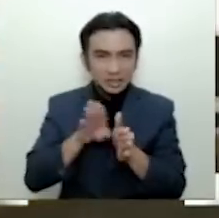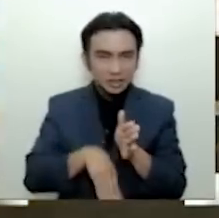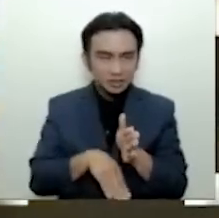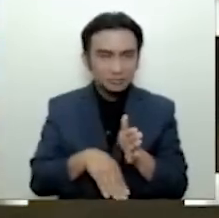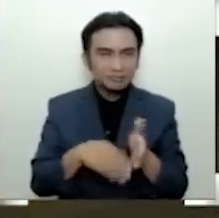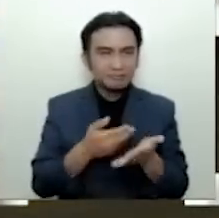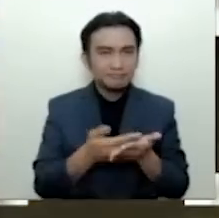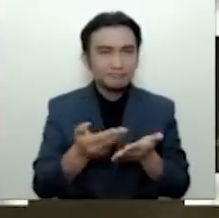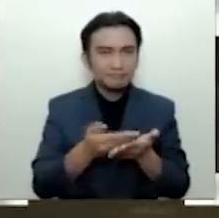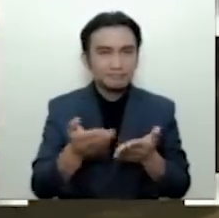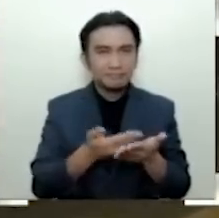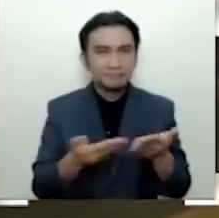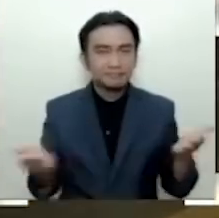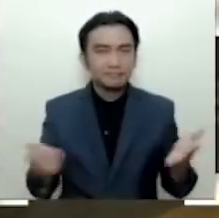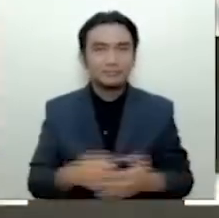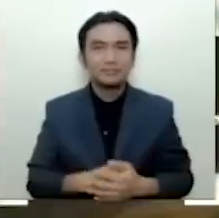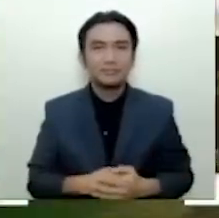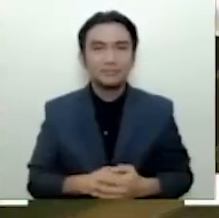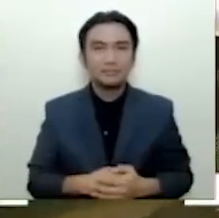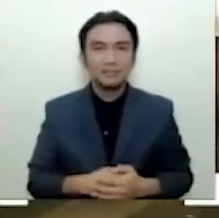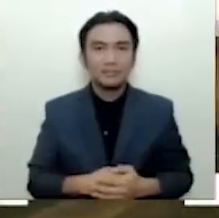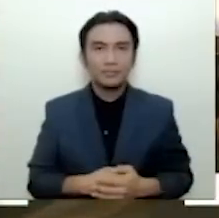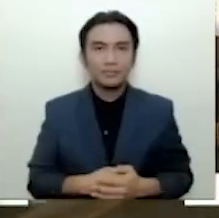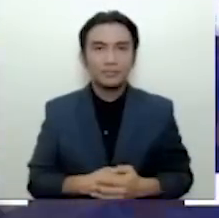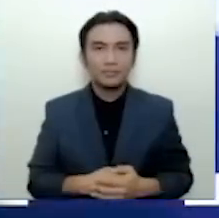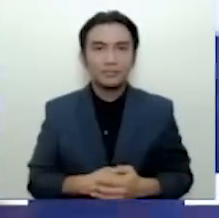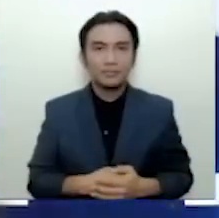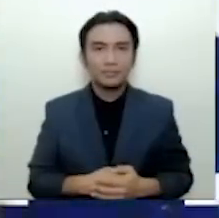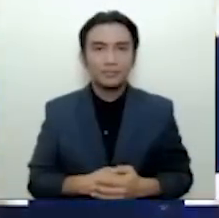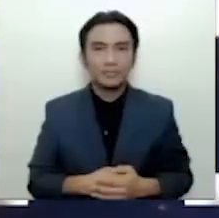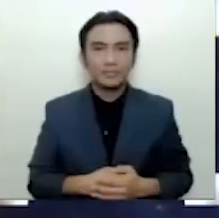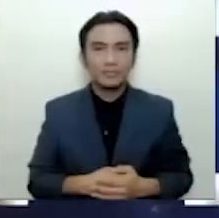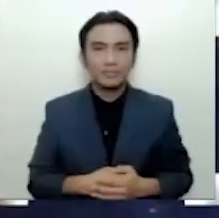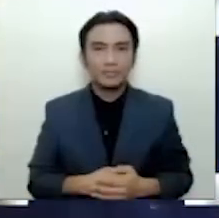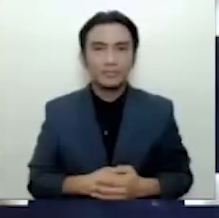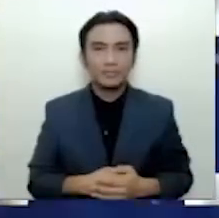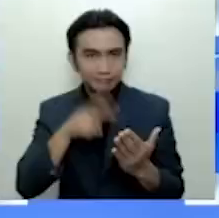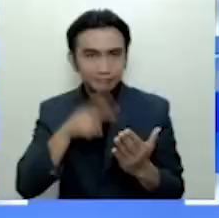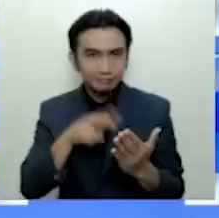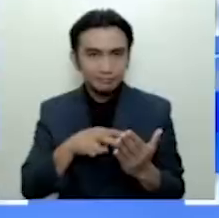sa GMA Integrated News, Bernadette Reyes ang inyong saksi.